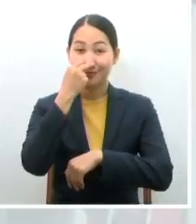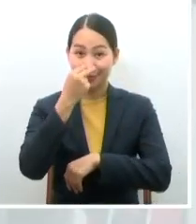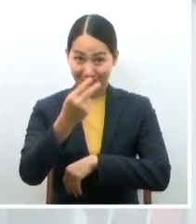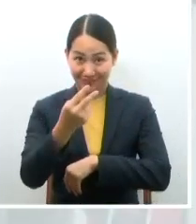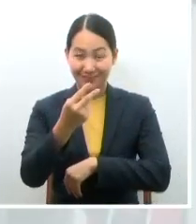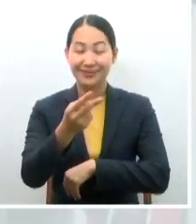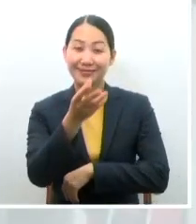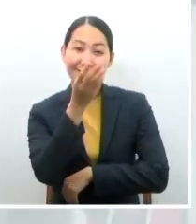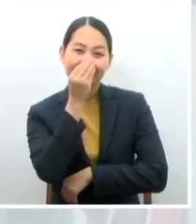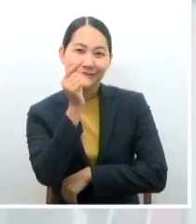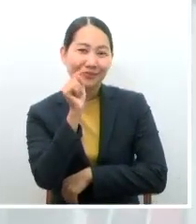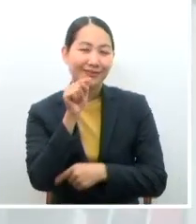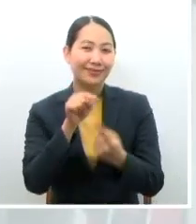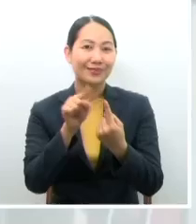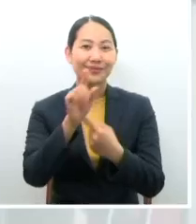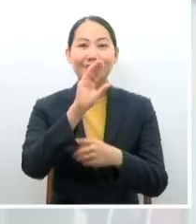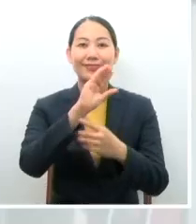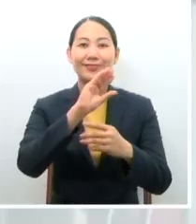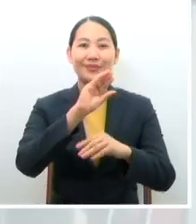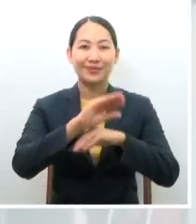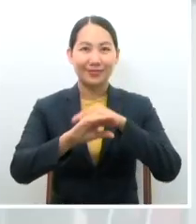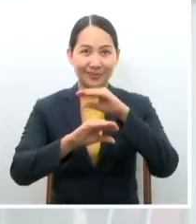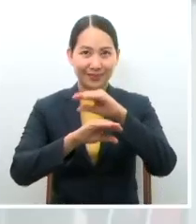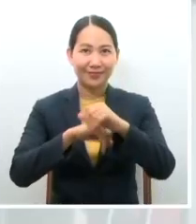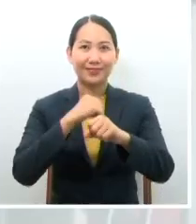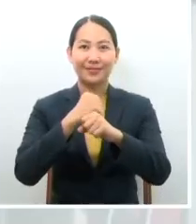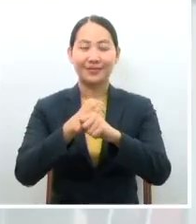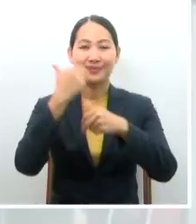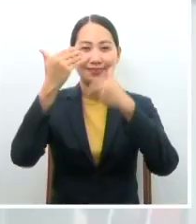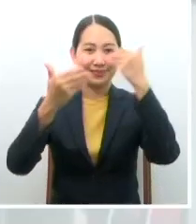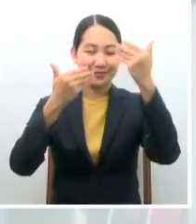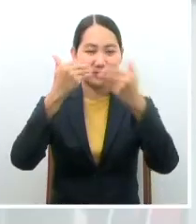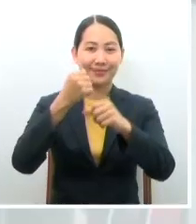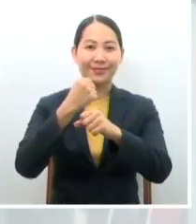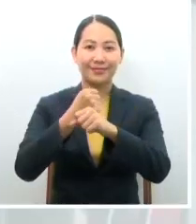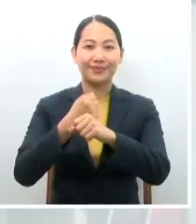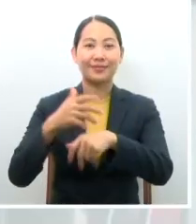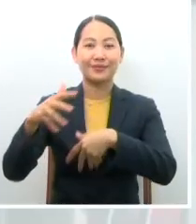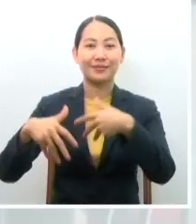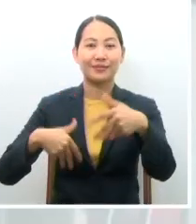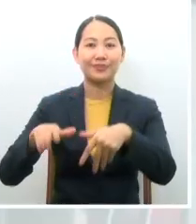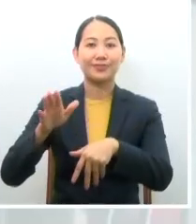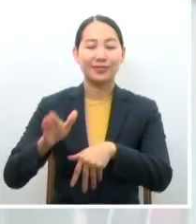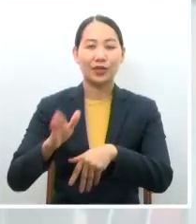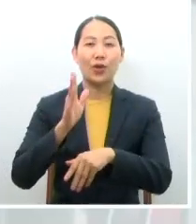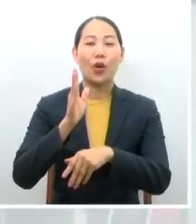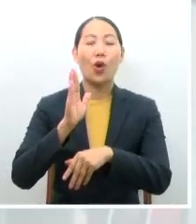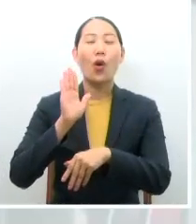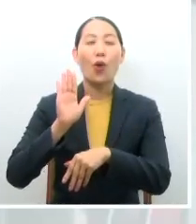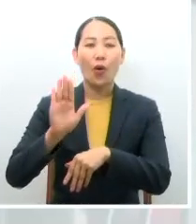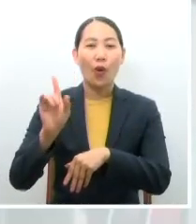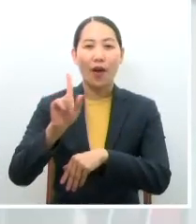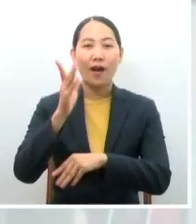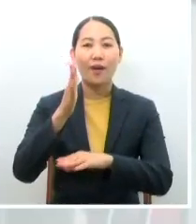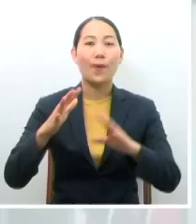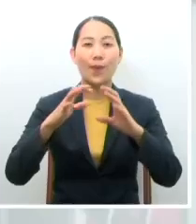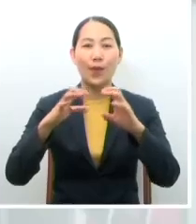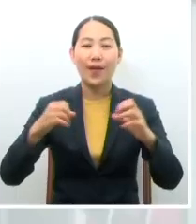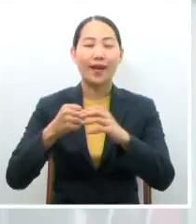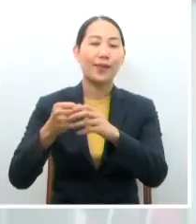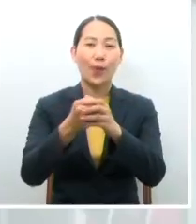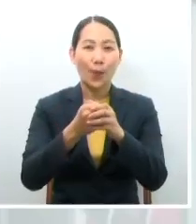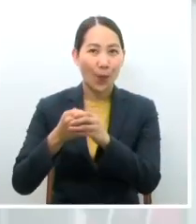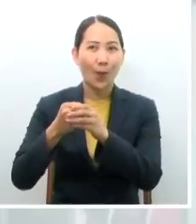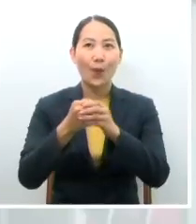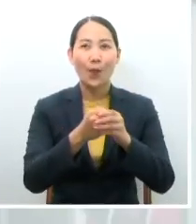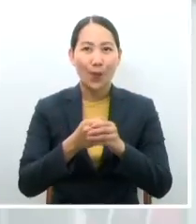คือกิจกรรมตามรอยทุเรียนกวนจากภูมิปัญญาชาวบ้านสู่วิสาหกิจชุมชนส่งไกลถึงต่างแดนค่ะ ค่ะซึ่งกิจกรรมในครั้งนี้นะคะเรา